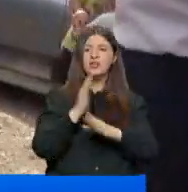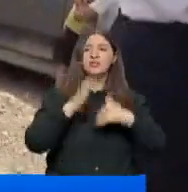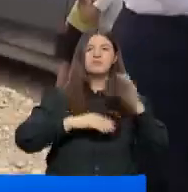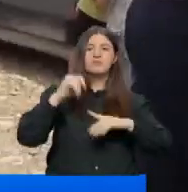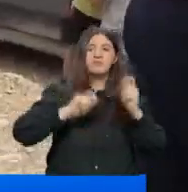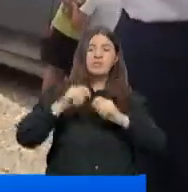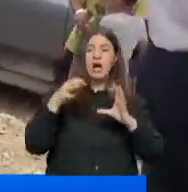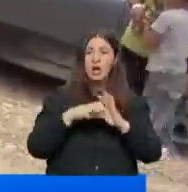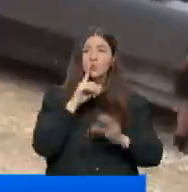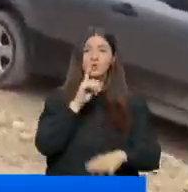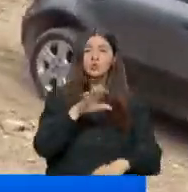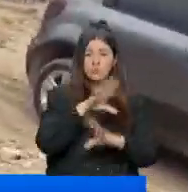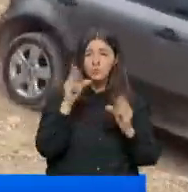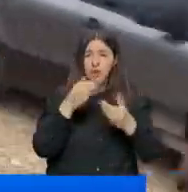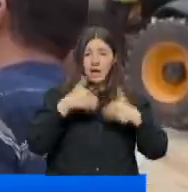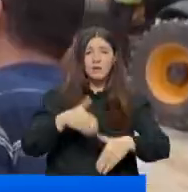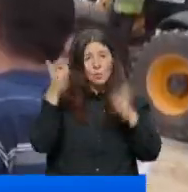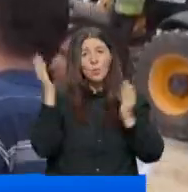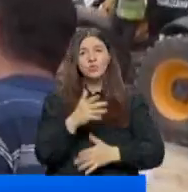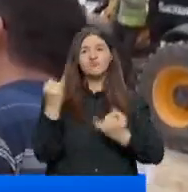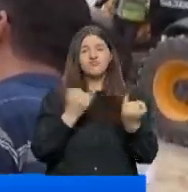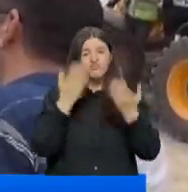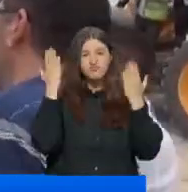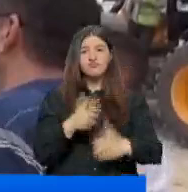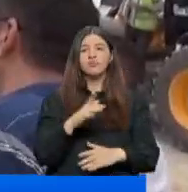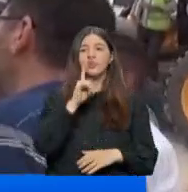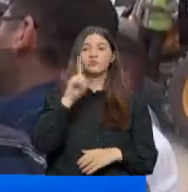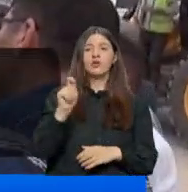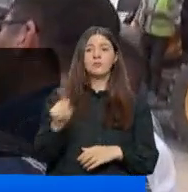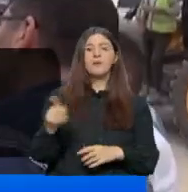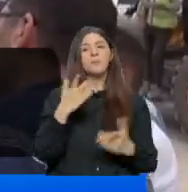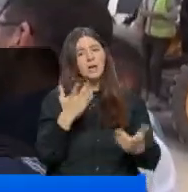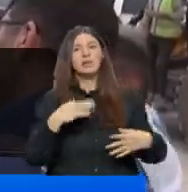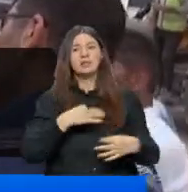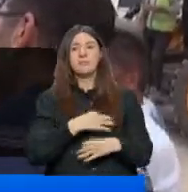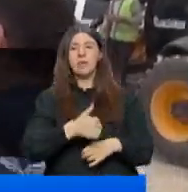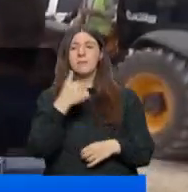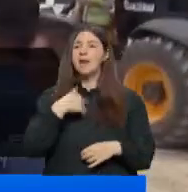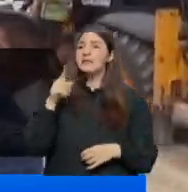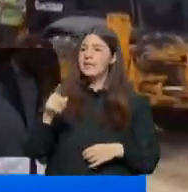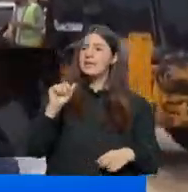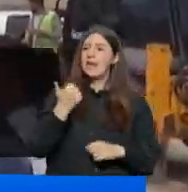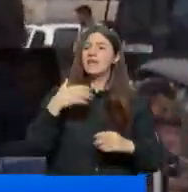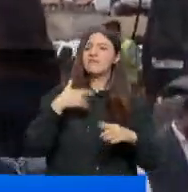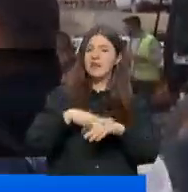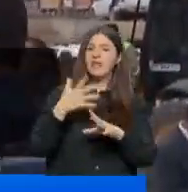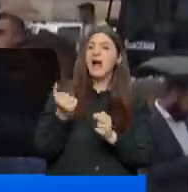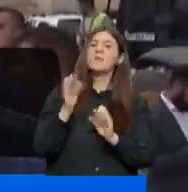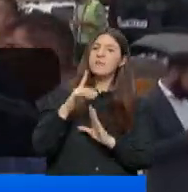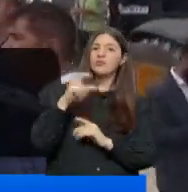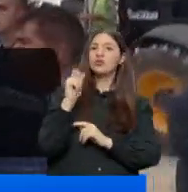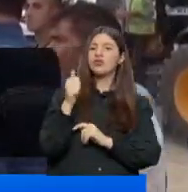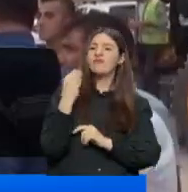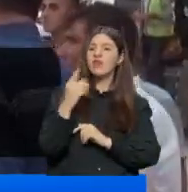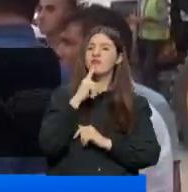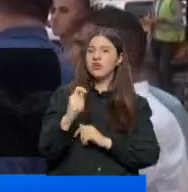inşaatla ilgili sorusunu bütün engellemelere ve tartışmaya rağmen sordu. Peki Sayın Bakanım, ben sizin değerli vaktinizi almayayım. 90